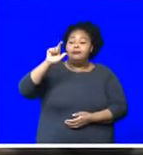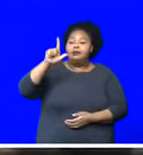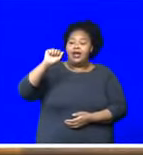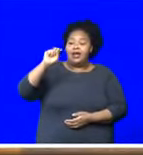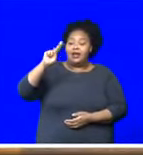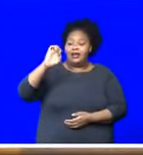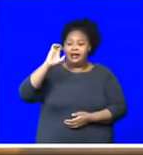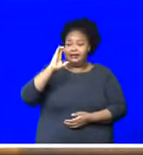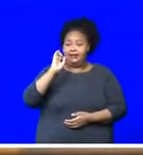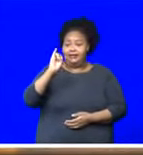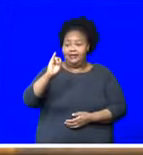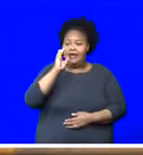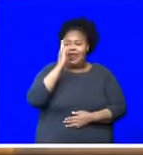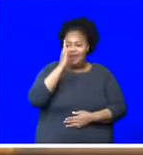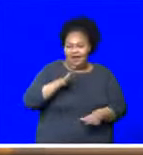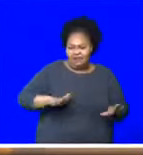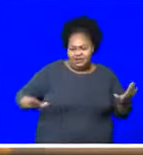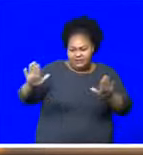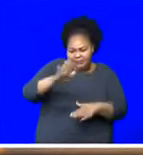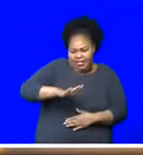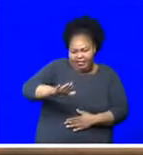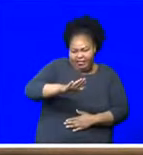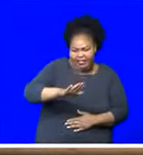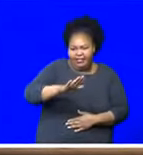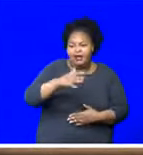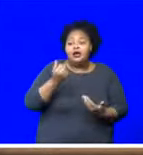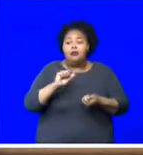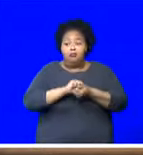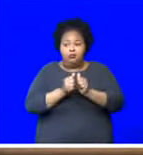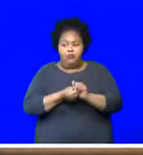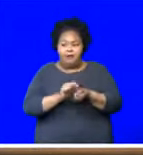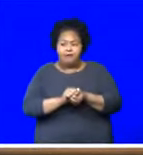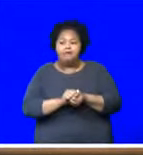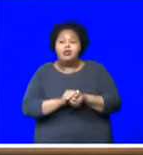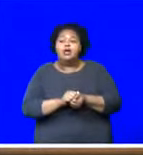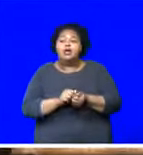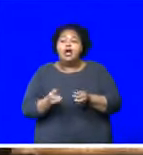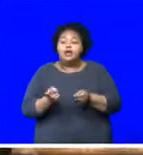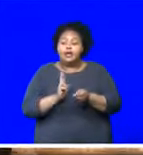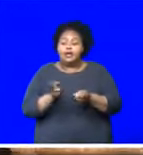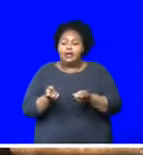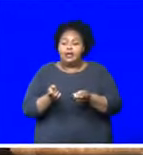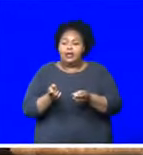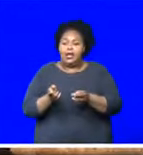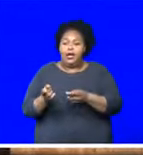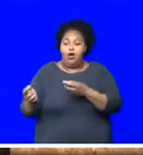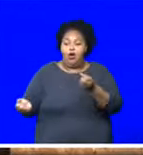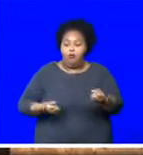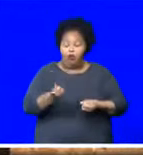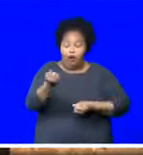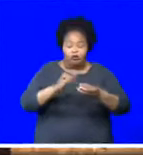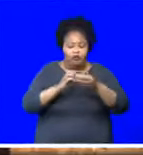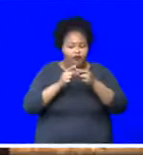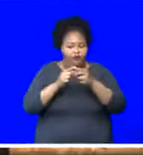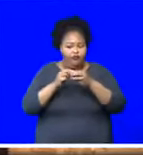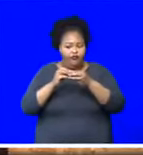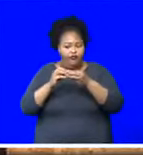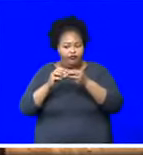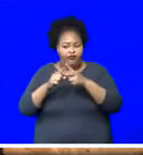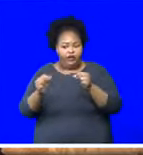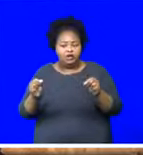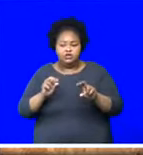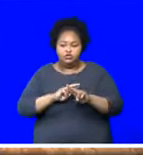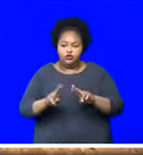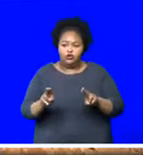lokuthi kunemaphayiphi laphasi nalaba beprobase iplant yabo seyihambile emangweni kude nalo